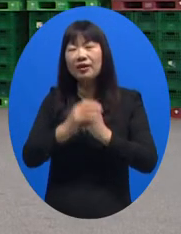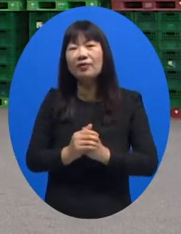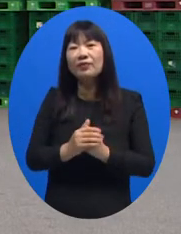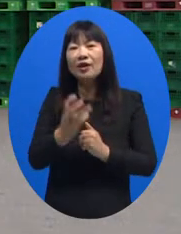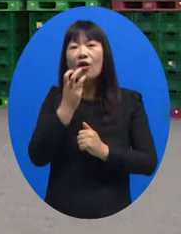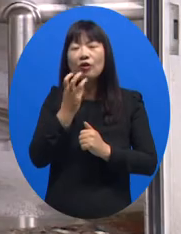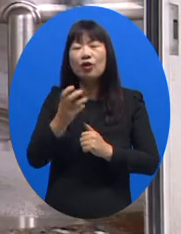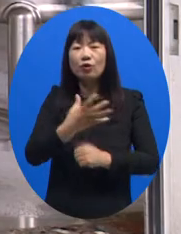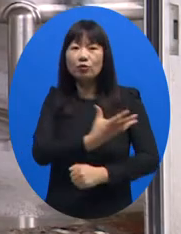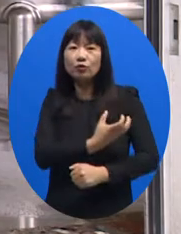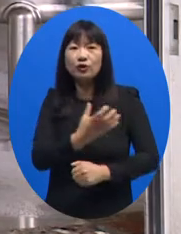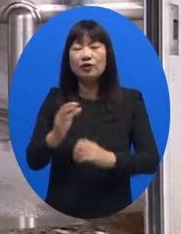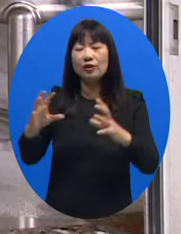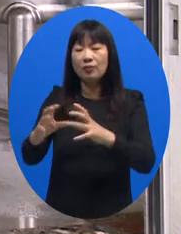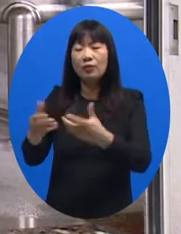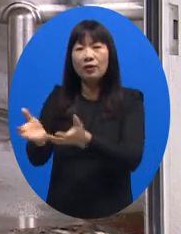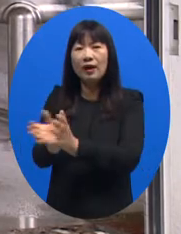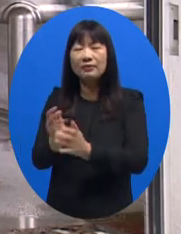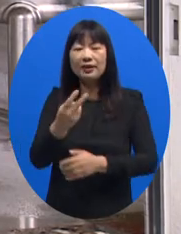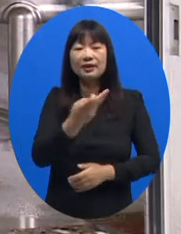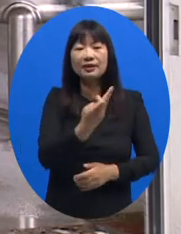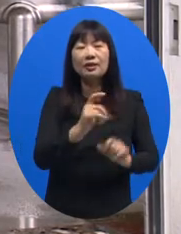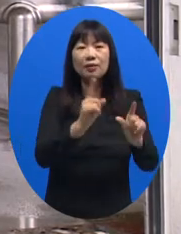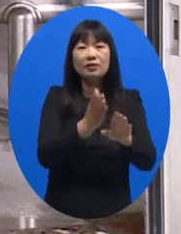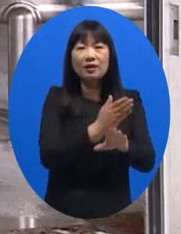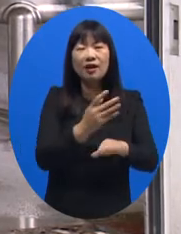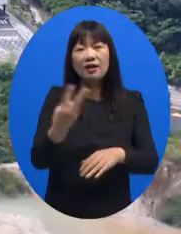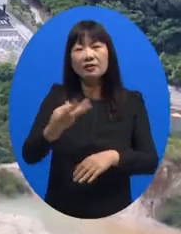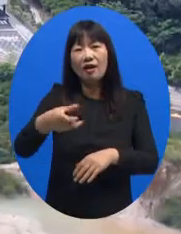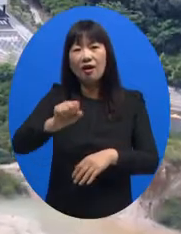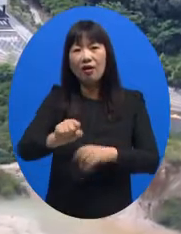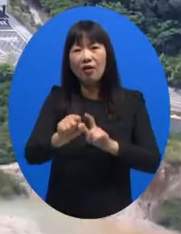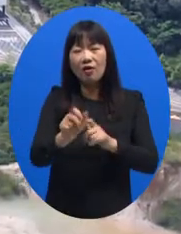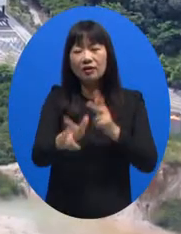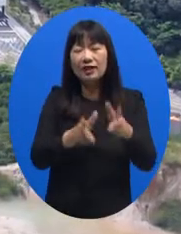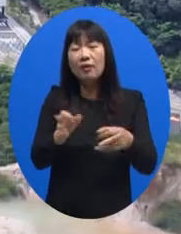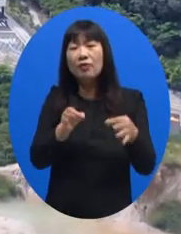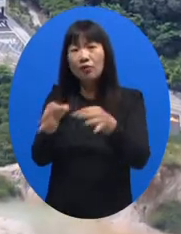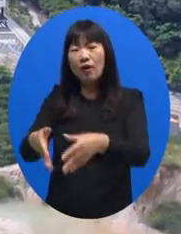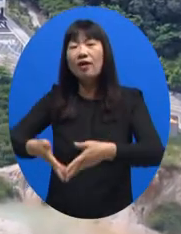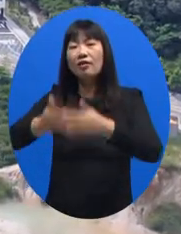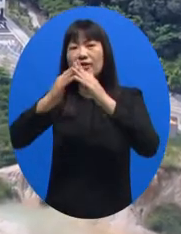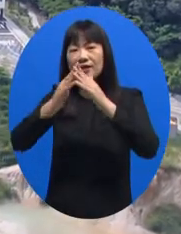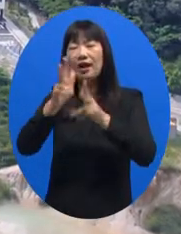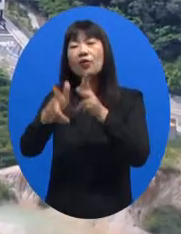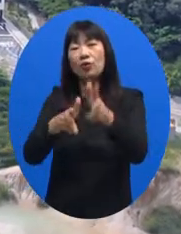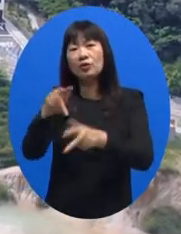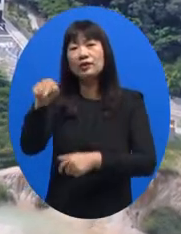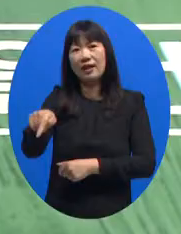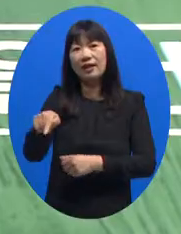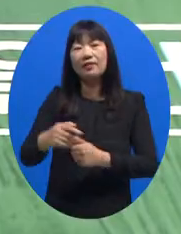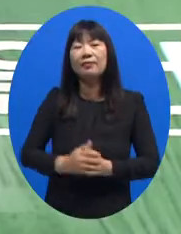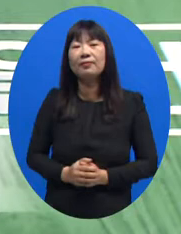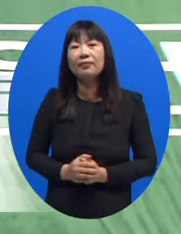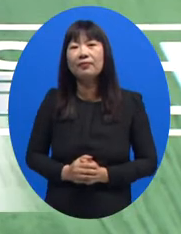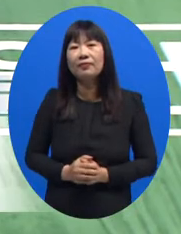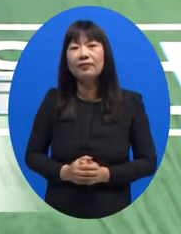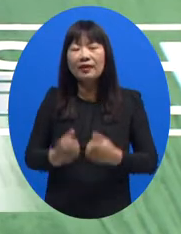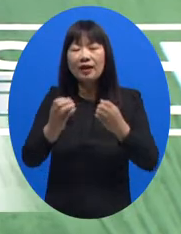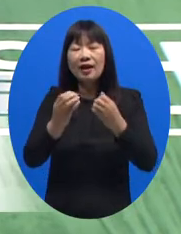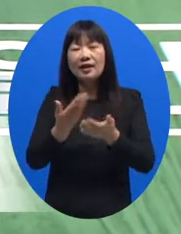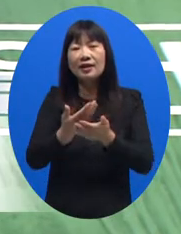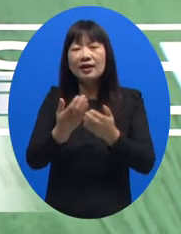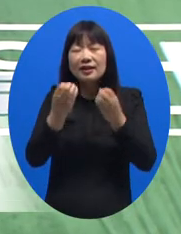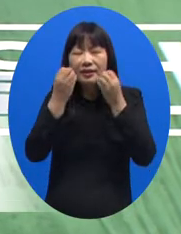협동조합 이 지난 2014년 부터 약 3000억원의 사업비를 투자에 건립한 공장입니다 신기 설비